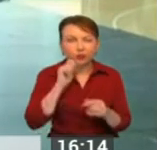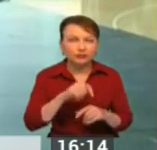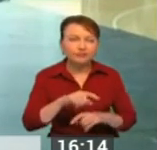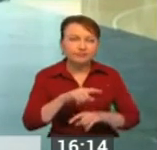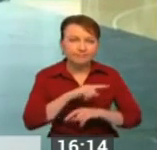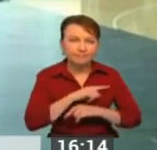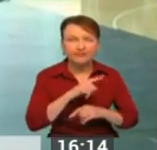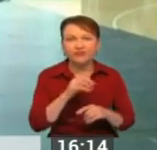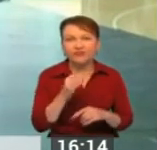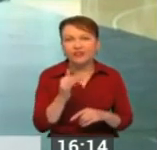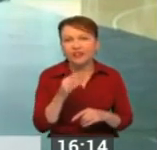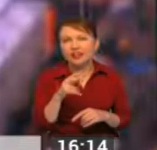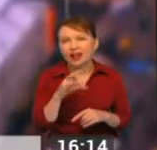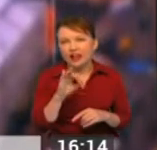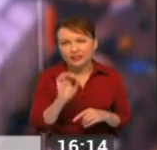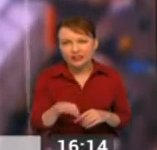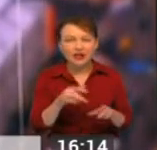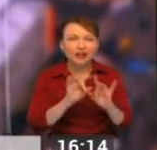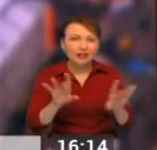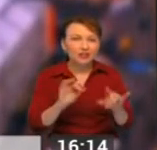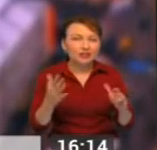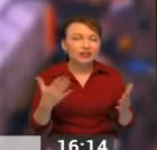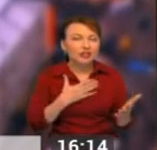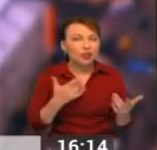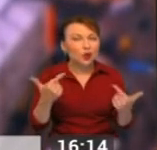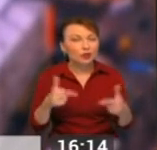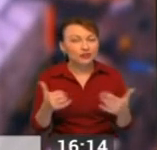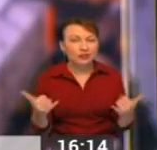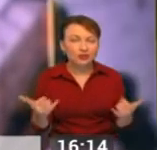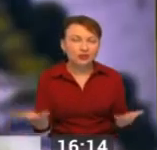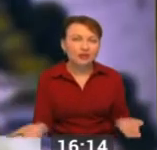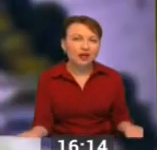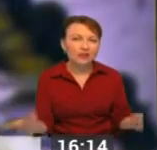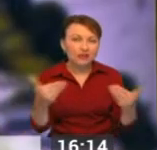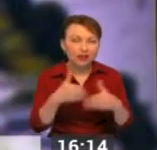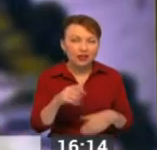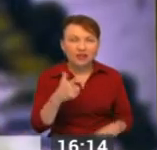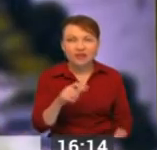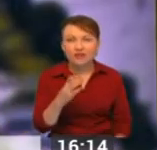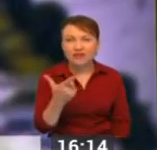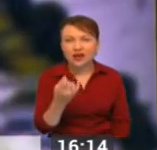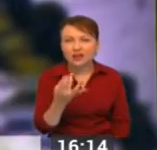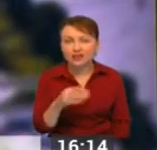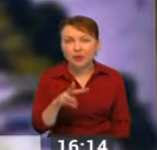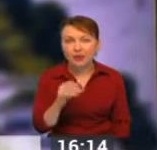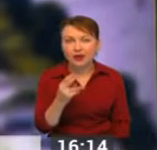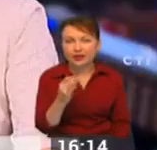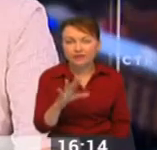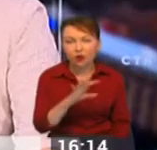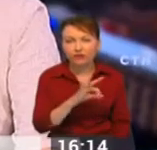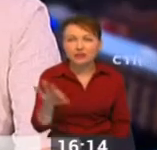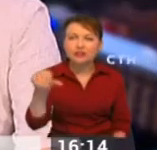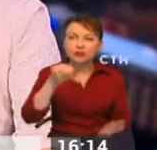World Folk Vision розкажуть наші гості сьогодні, які завітали до нас до студії. Євгенія Макеєва, офіційний представник